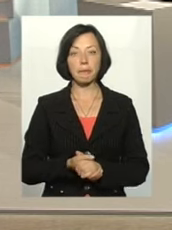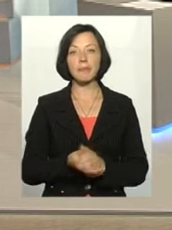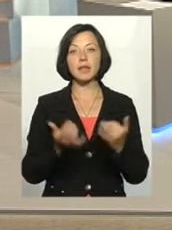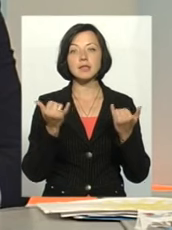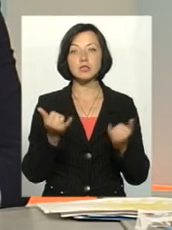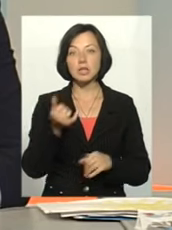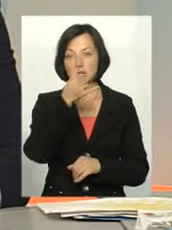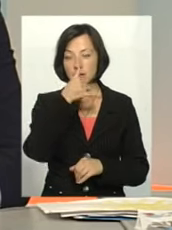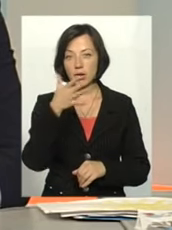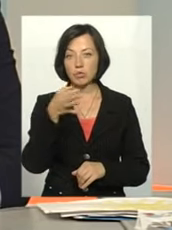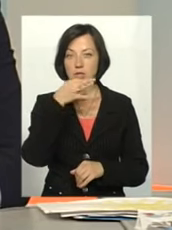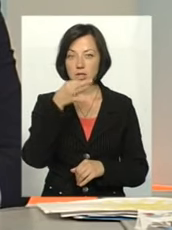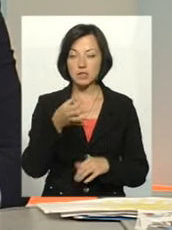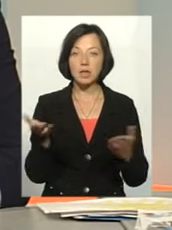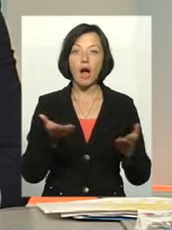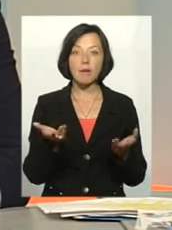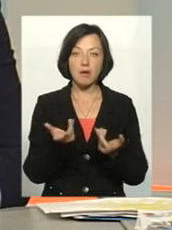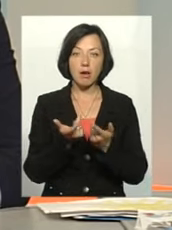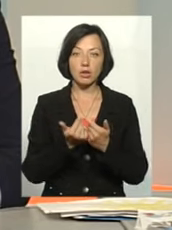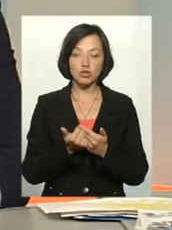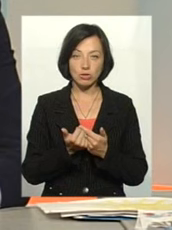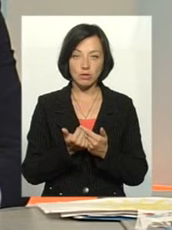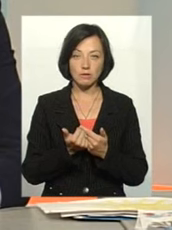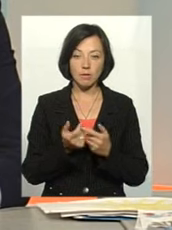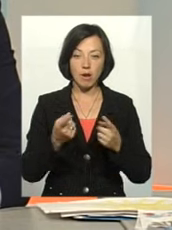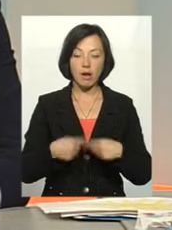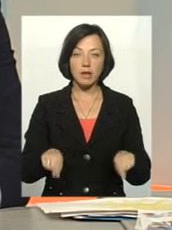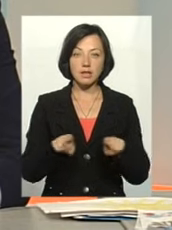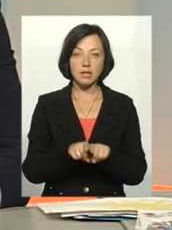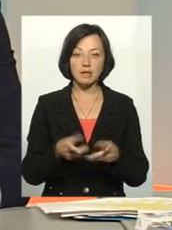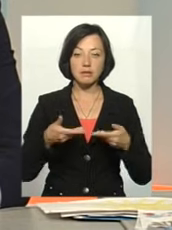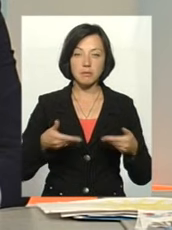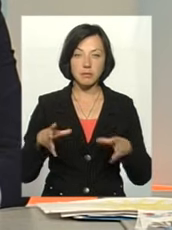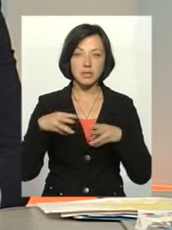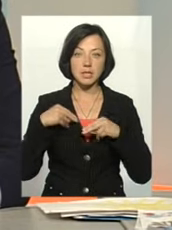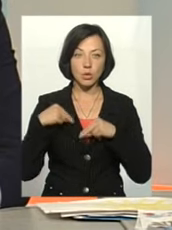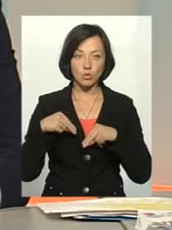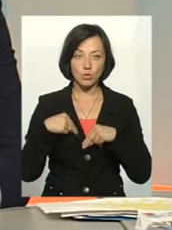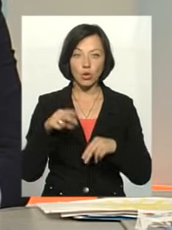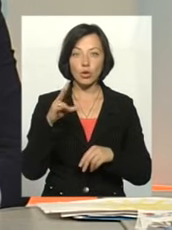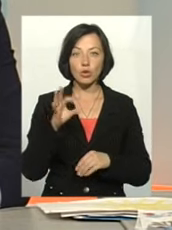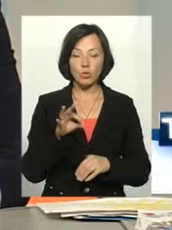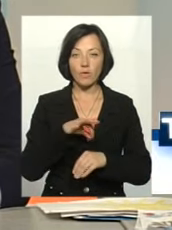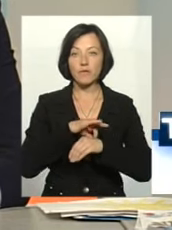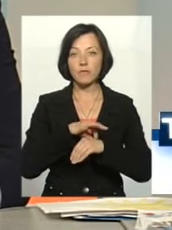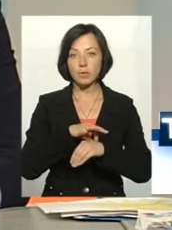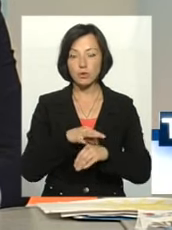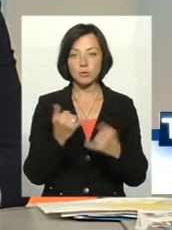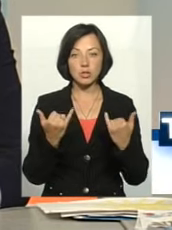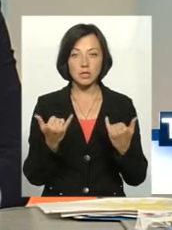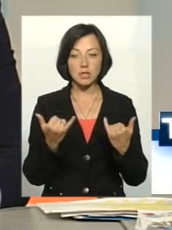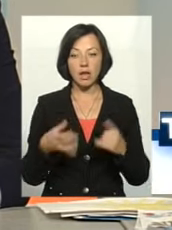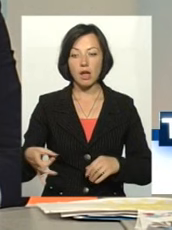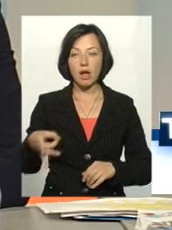могу сказать, с каким количеством организаций мы уже сотрудничаем, но ведем, так как мы берем сейчас уже